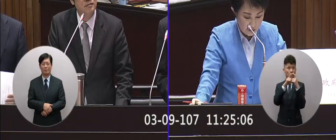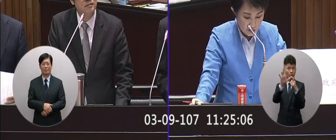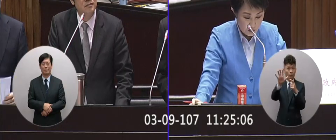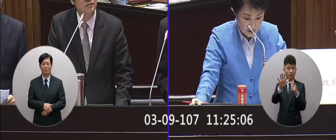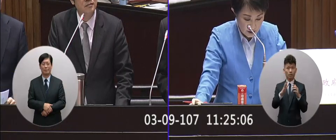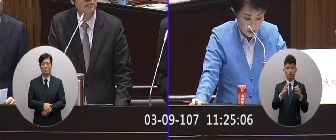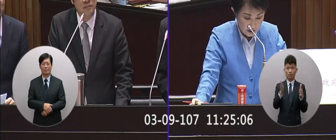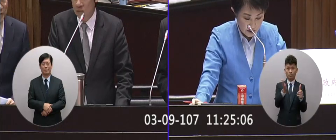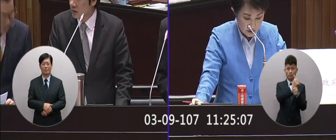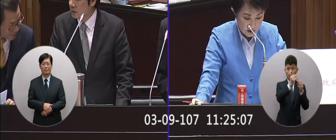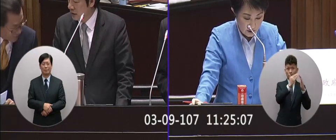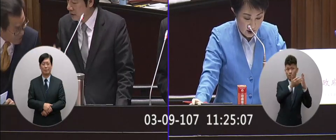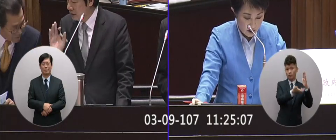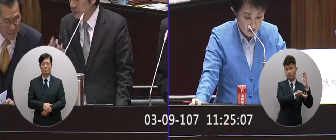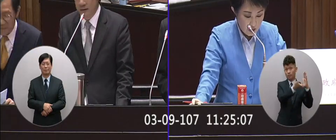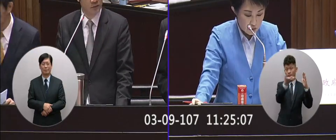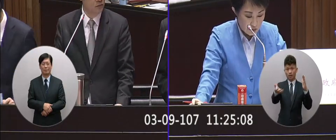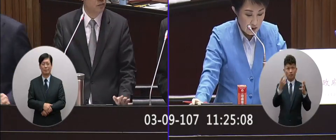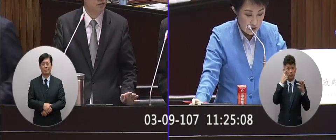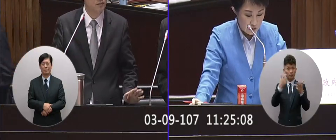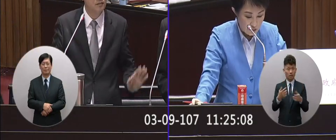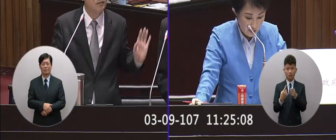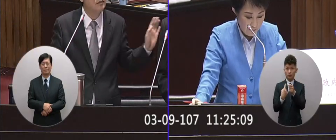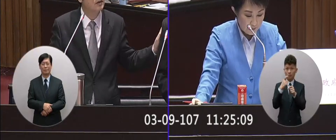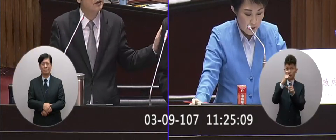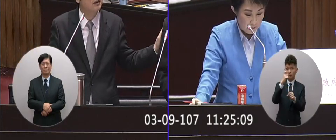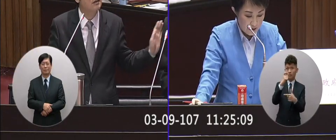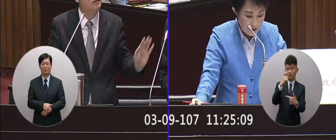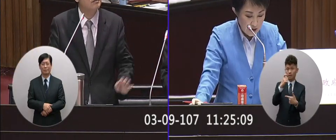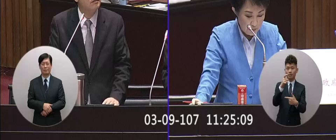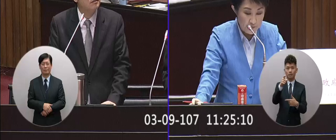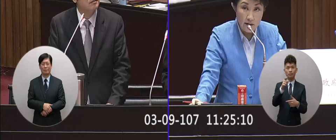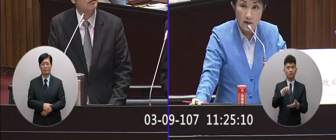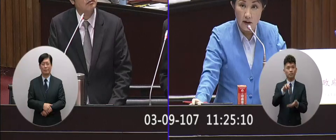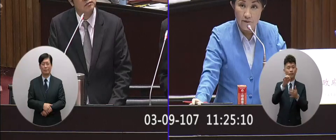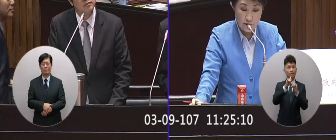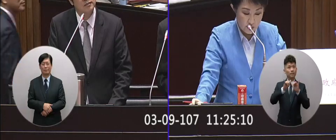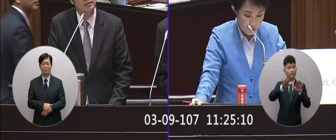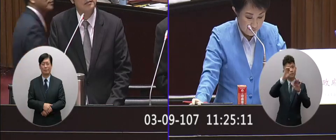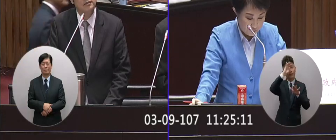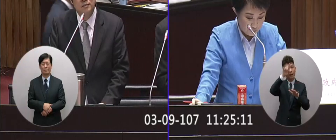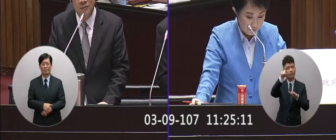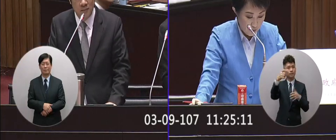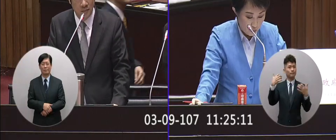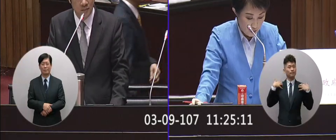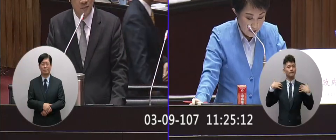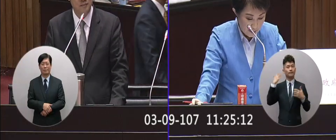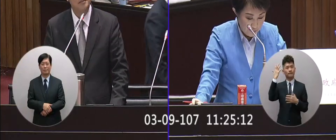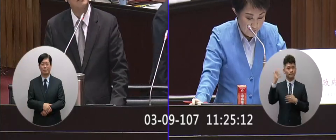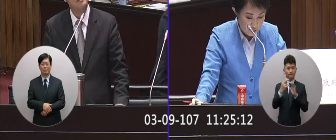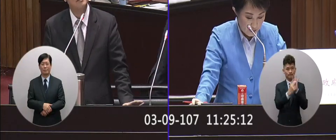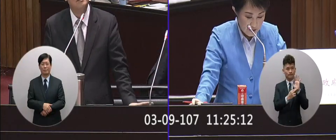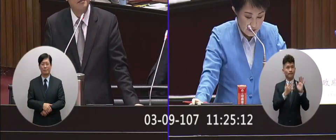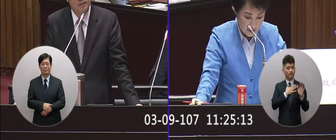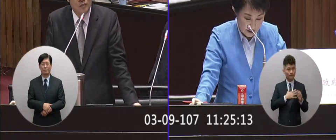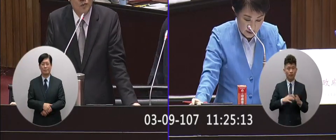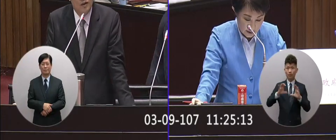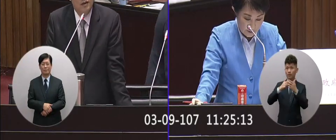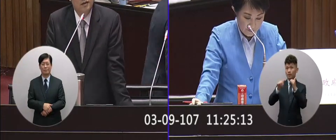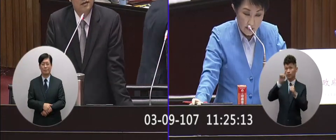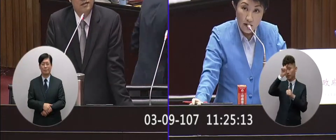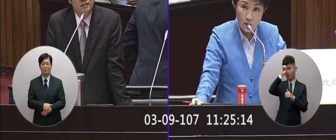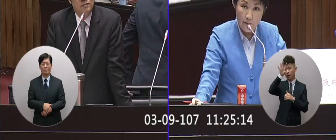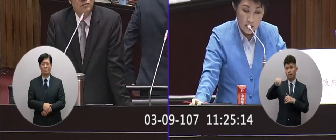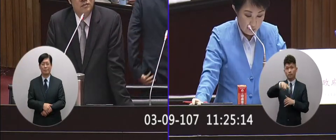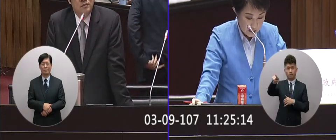都说你很重视，去年十月六号，所以你说民进党部分你要负责说服，国民党部分我们自己整